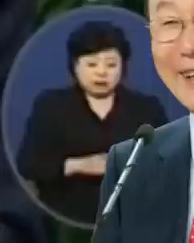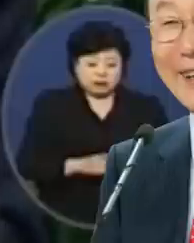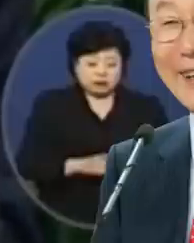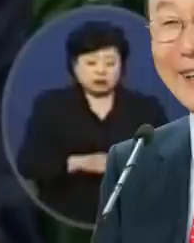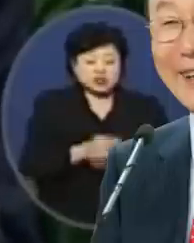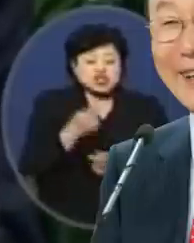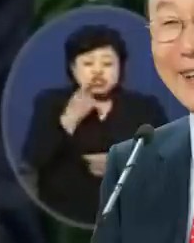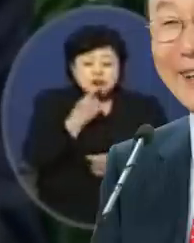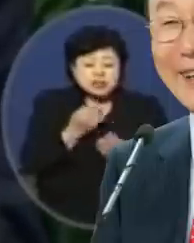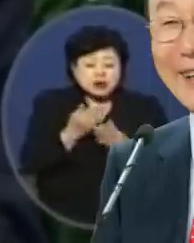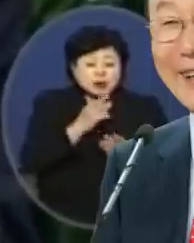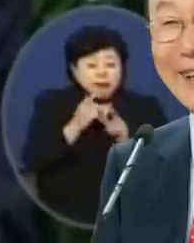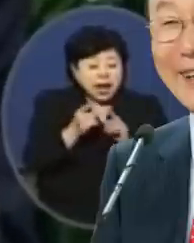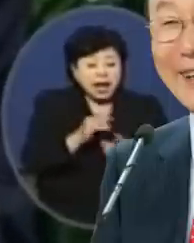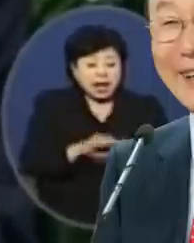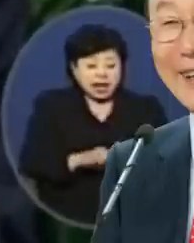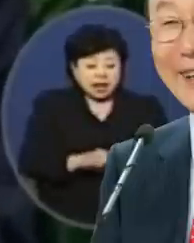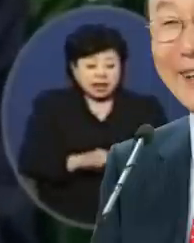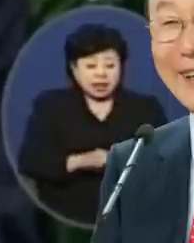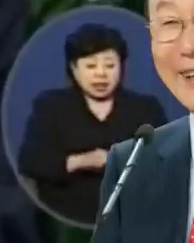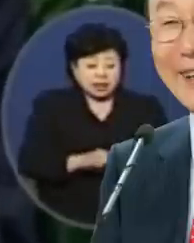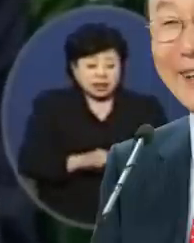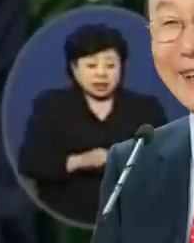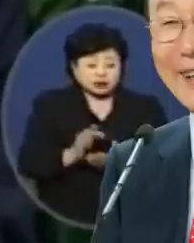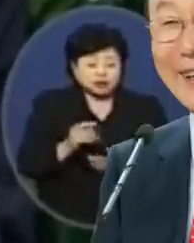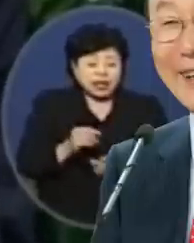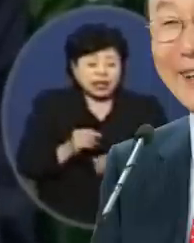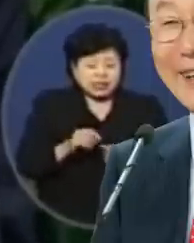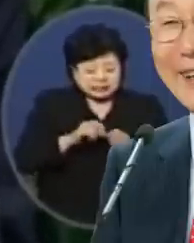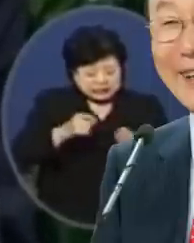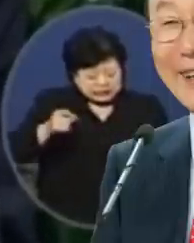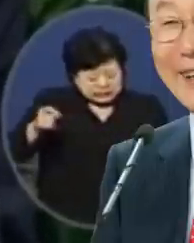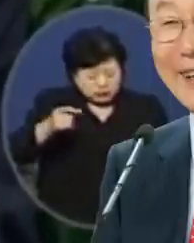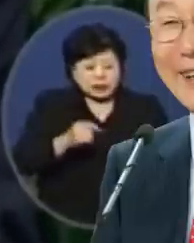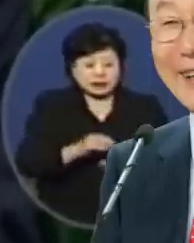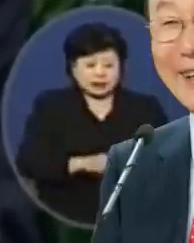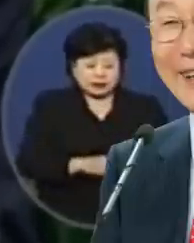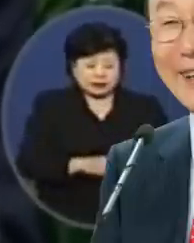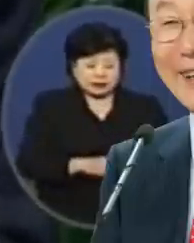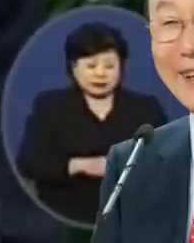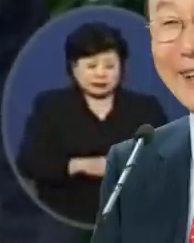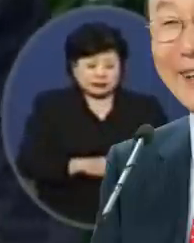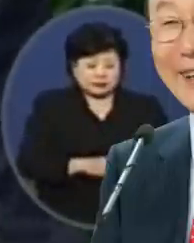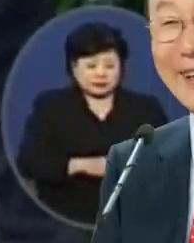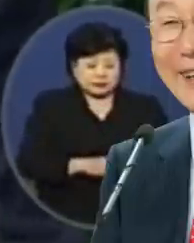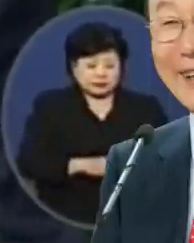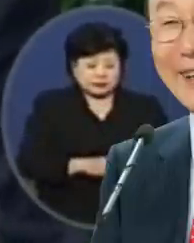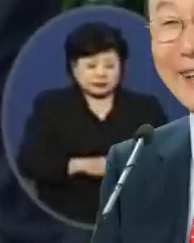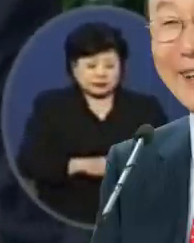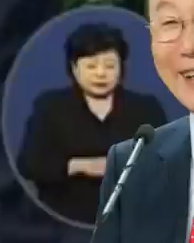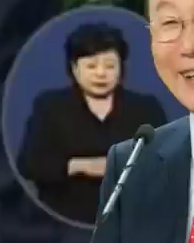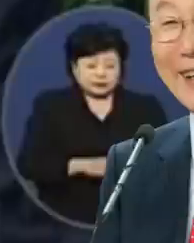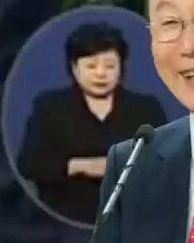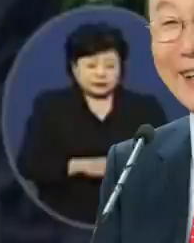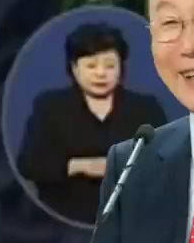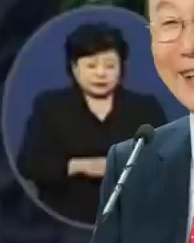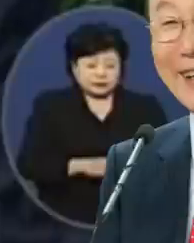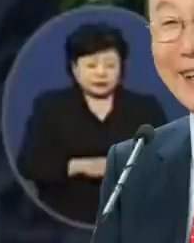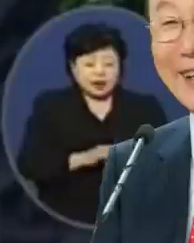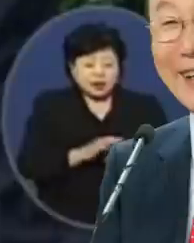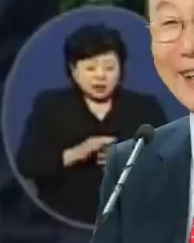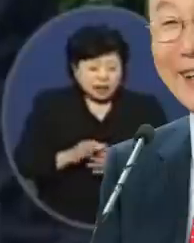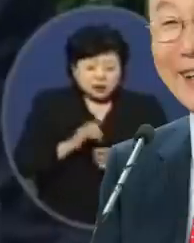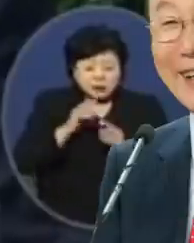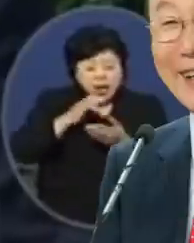여러분, 우리 입에서 나오는 말이 그 아주 별 도리가 없는 말이라고 생각하지만은 그 시시한 말도 자꾸